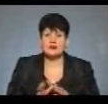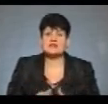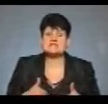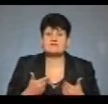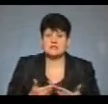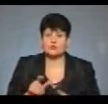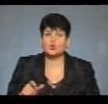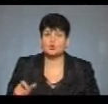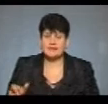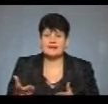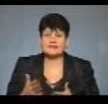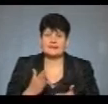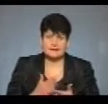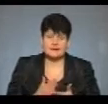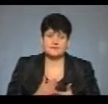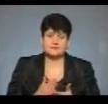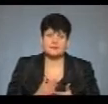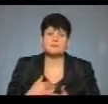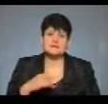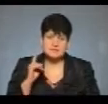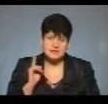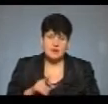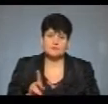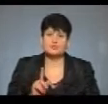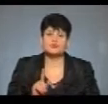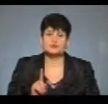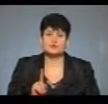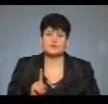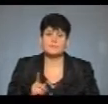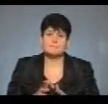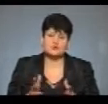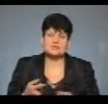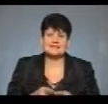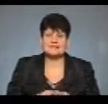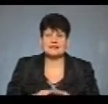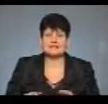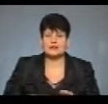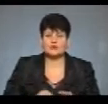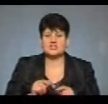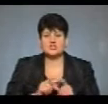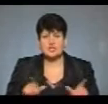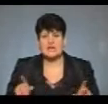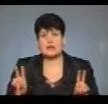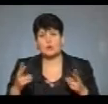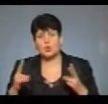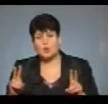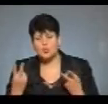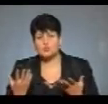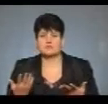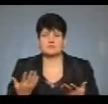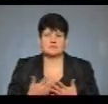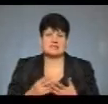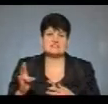безпосередньо до людей, які є визнаними. Ми знаємо, що дехто, що переважно це директори шкіл, директори клубів, це є